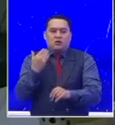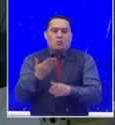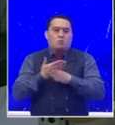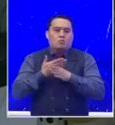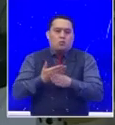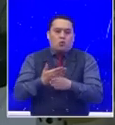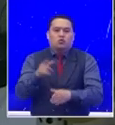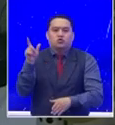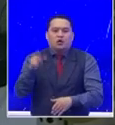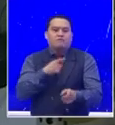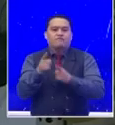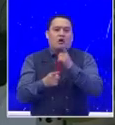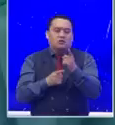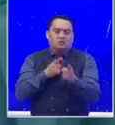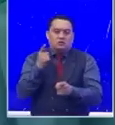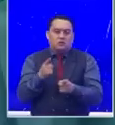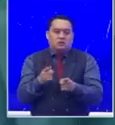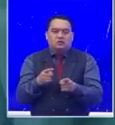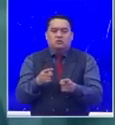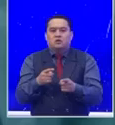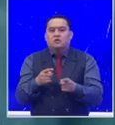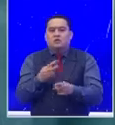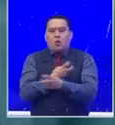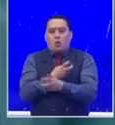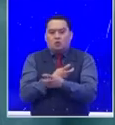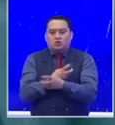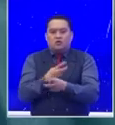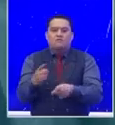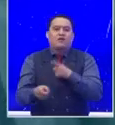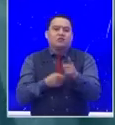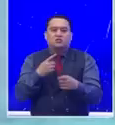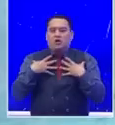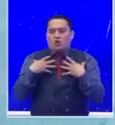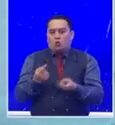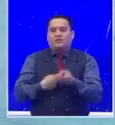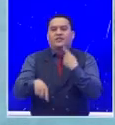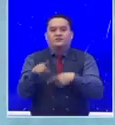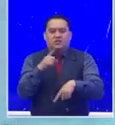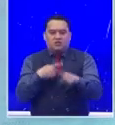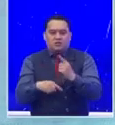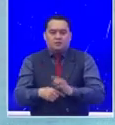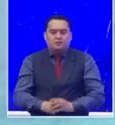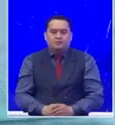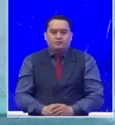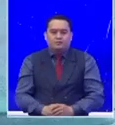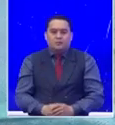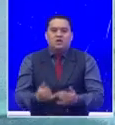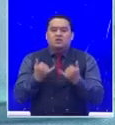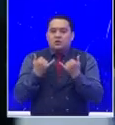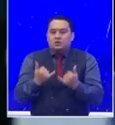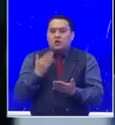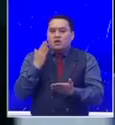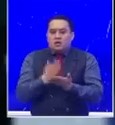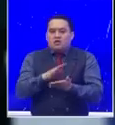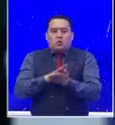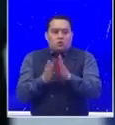помощью у человека восстанавливается целостность кости и возвращается здоровье, говорит доктор Амиргалиев. Тем более сейчас есть